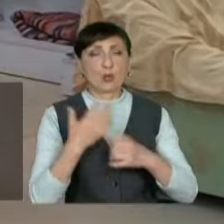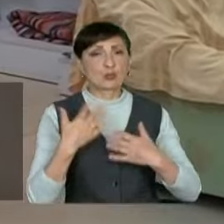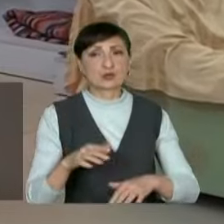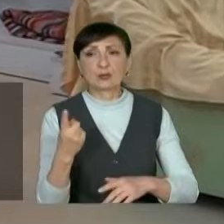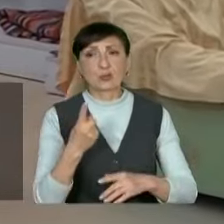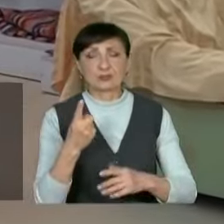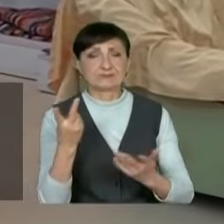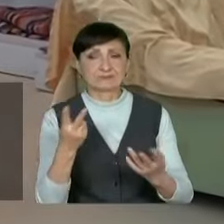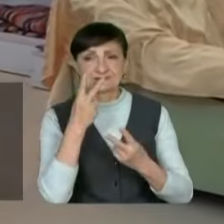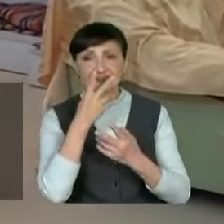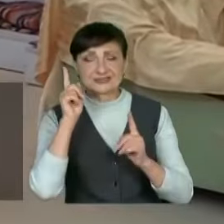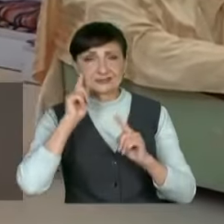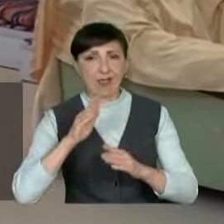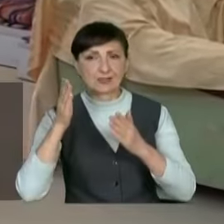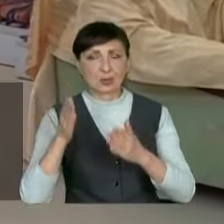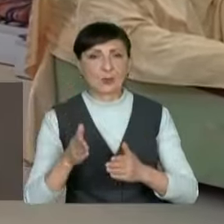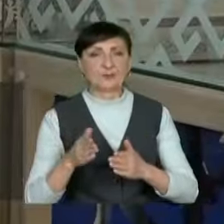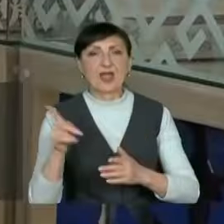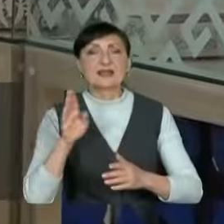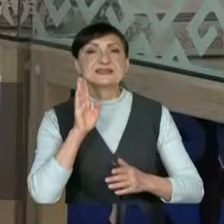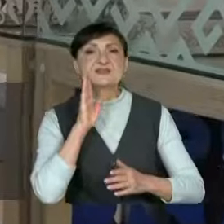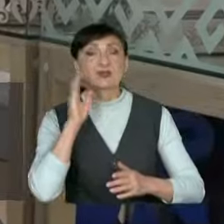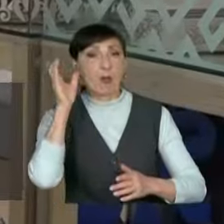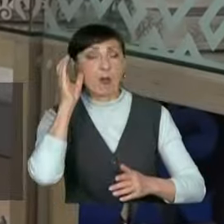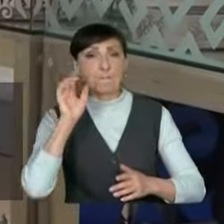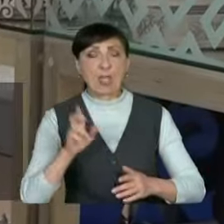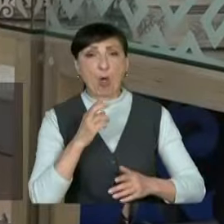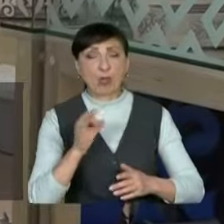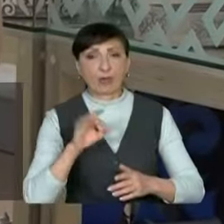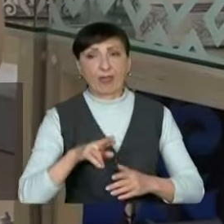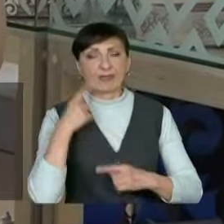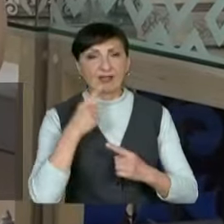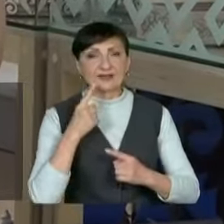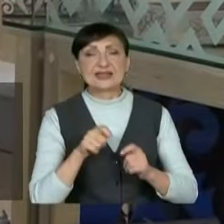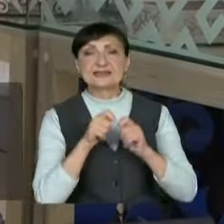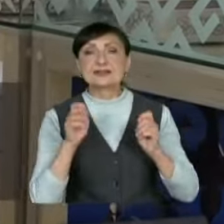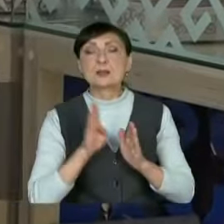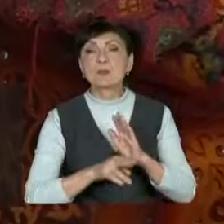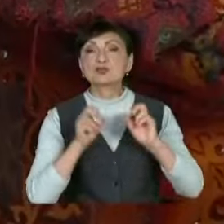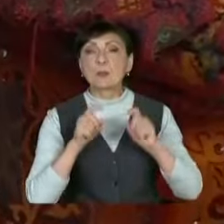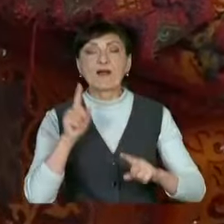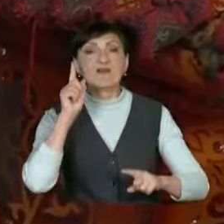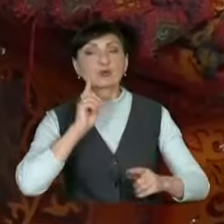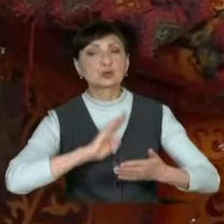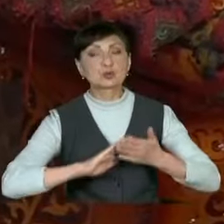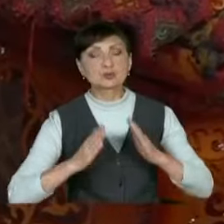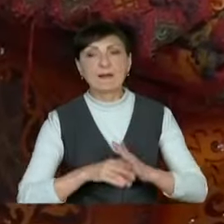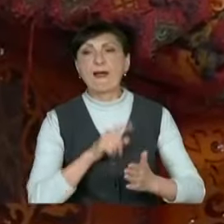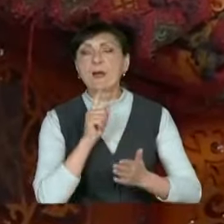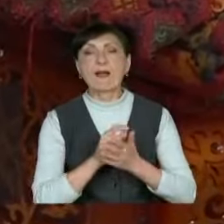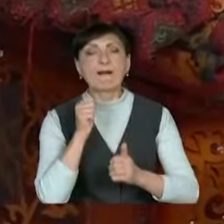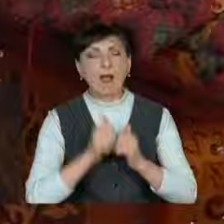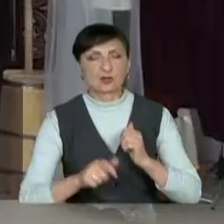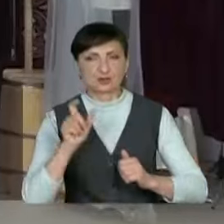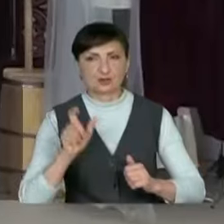из визитных карточек мегаполиса. Биолог-эколог по образованию, Айгуль считает, что создание безопасной и комфортной среды – обязанность каждого